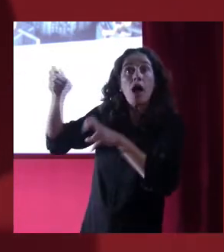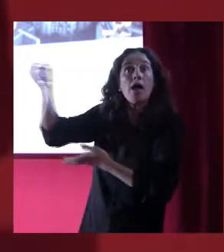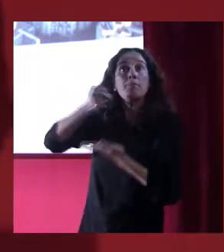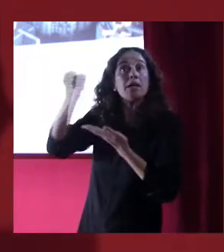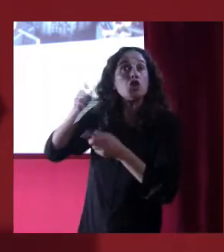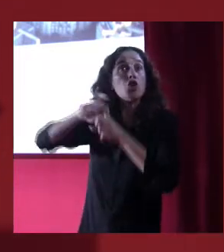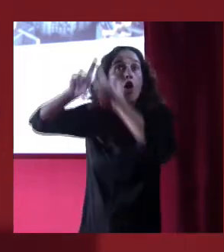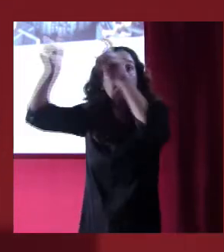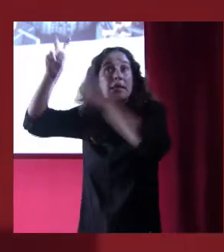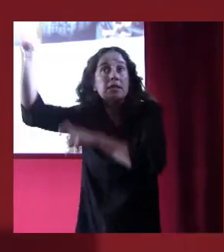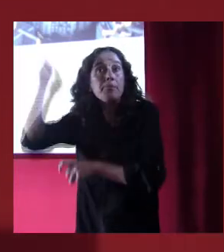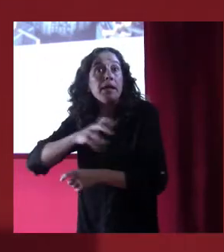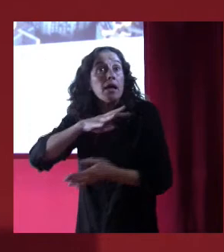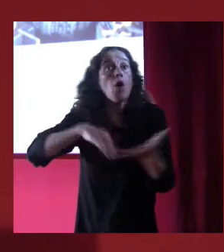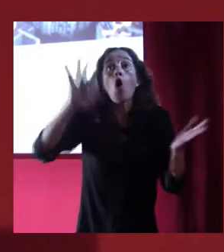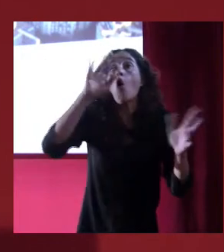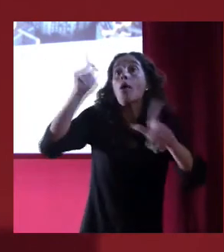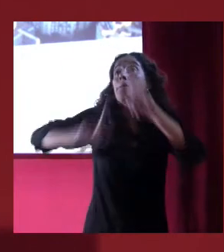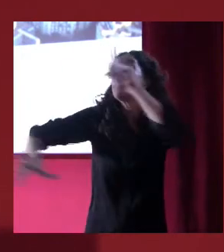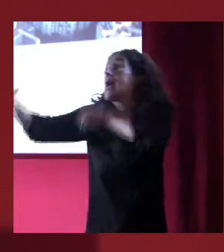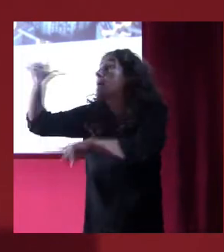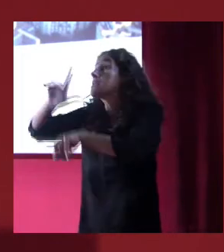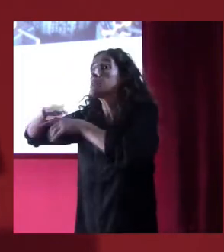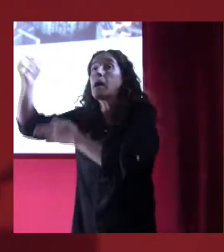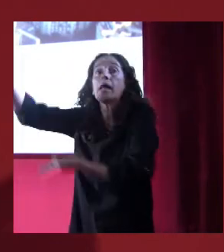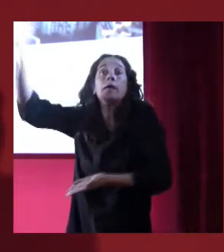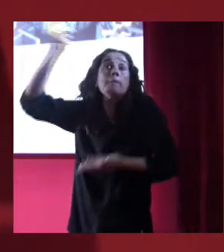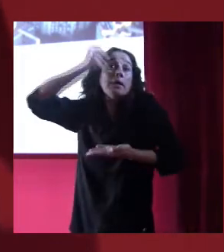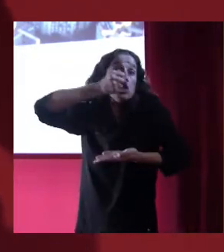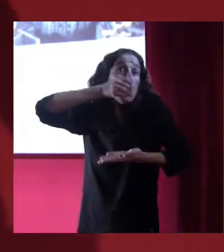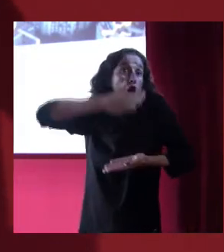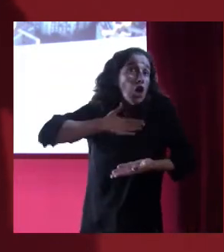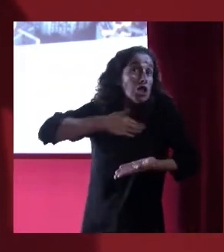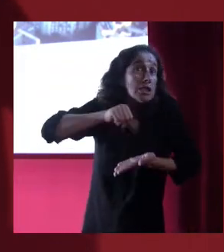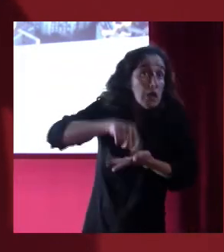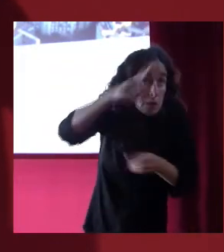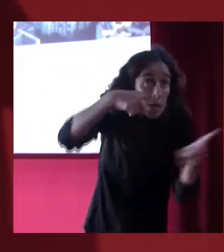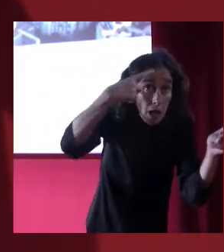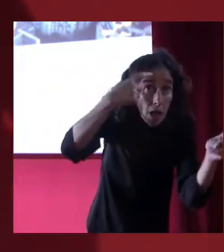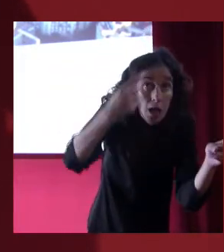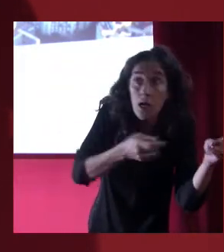O algun viatge que hagi fet per cercar inversions per la nostra ciutat?